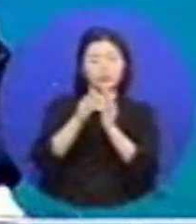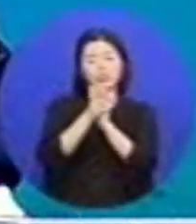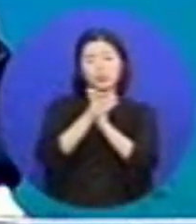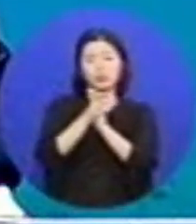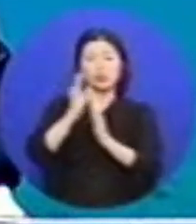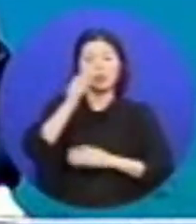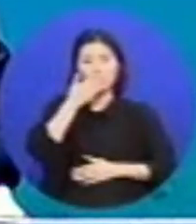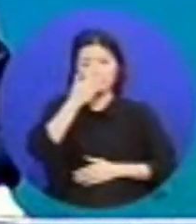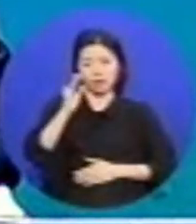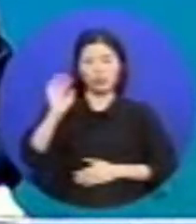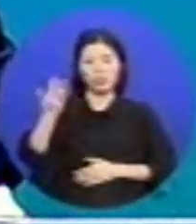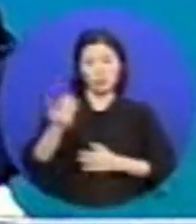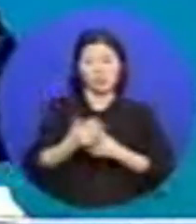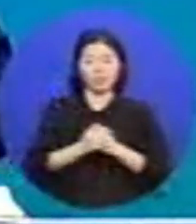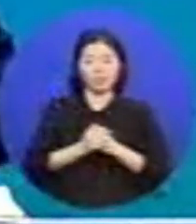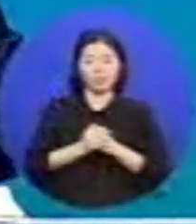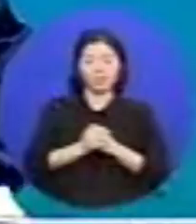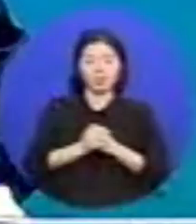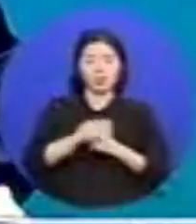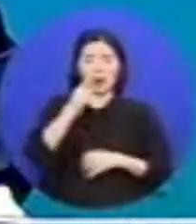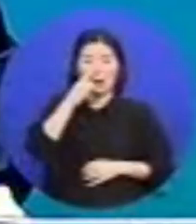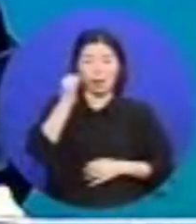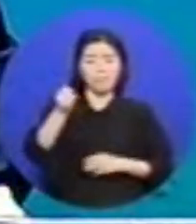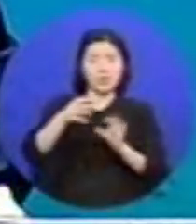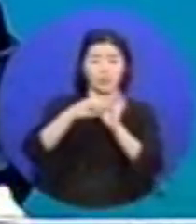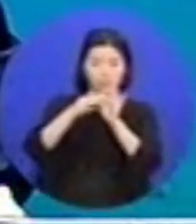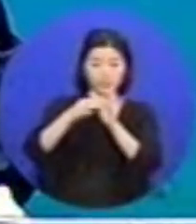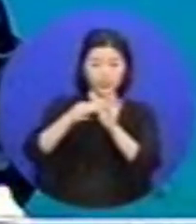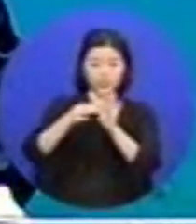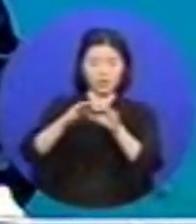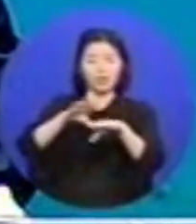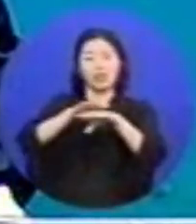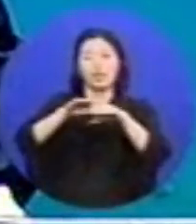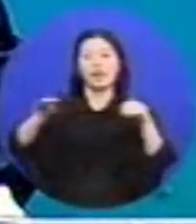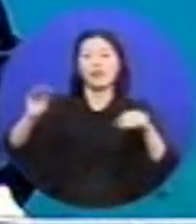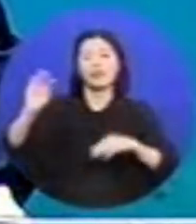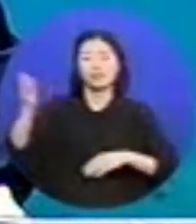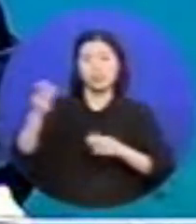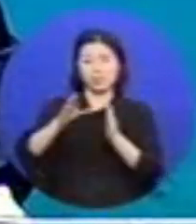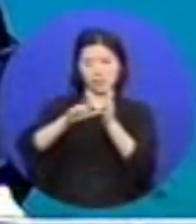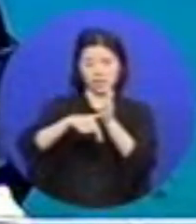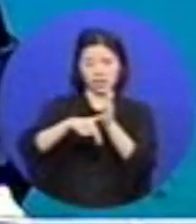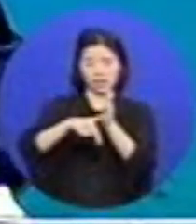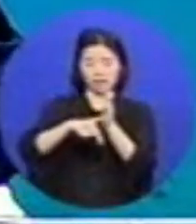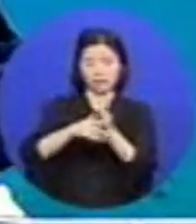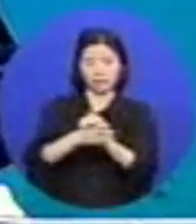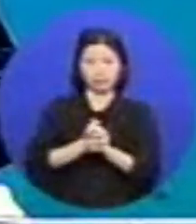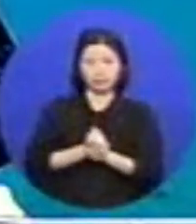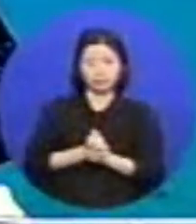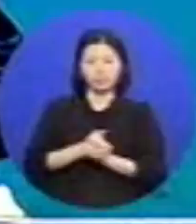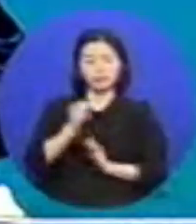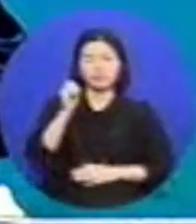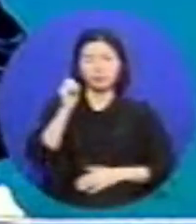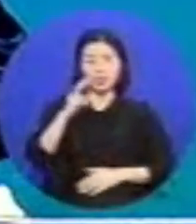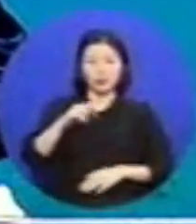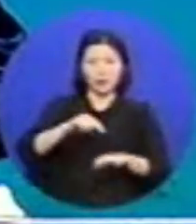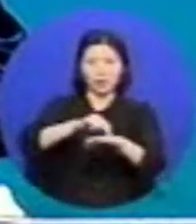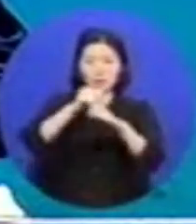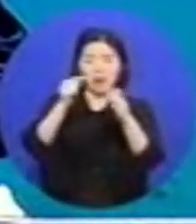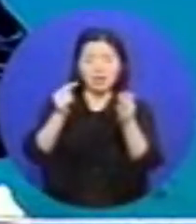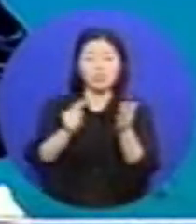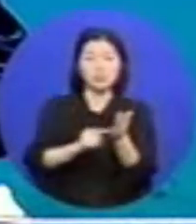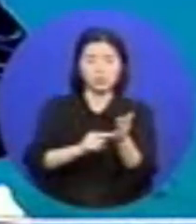거예요. 엄마의 관계가 해결이 되는 시간이었어. 그리고 마음으로